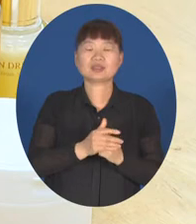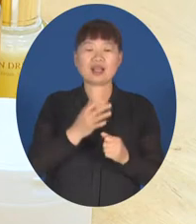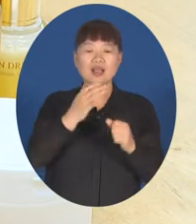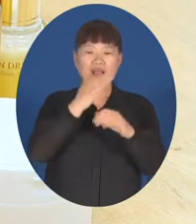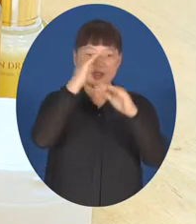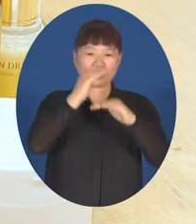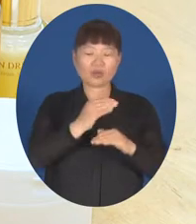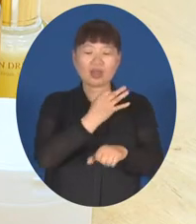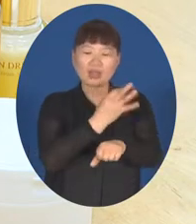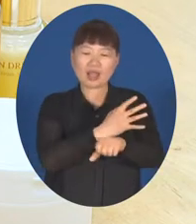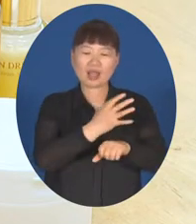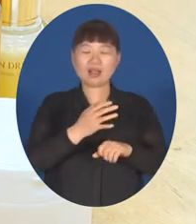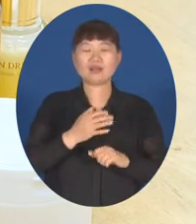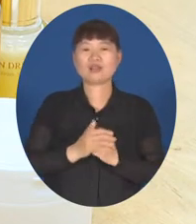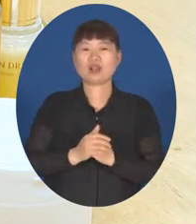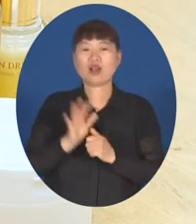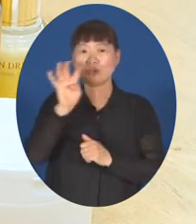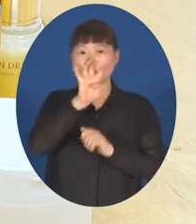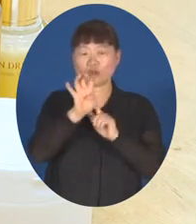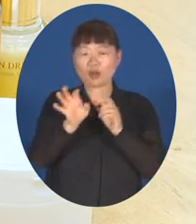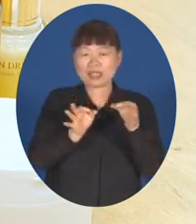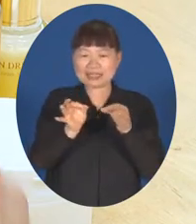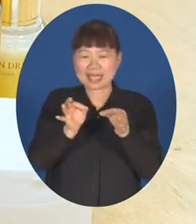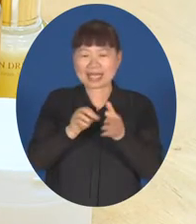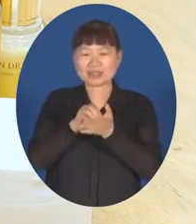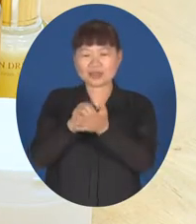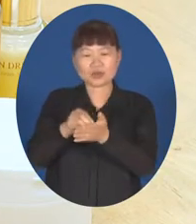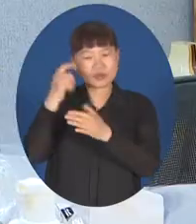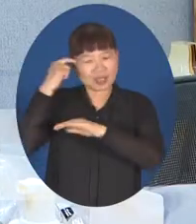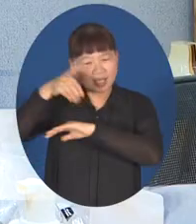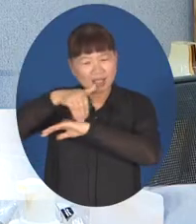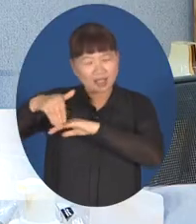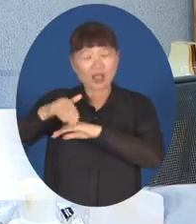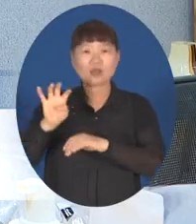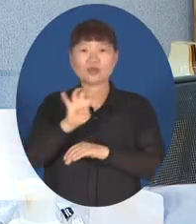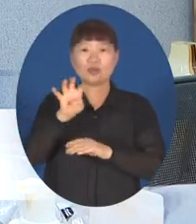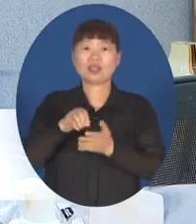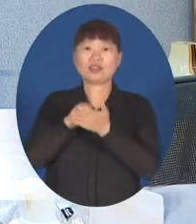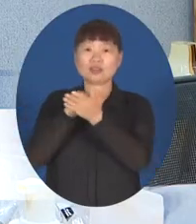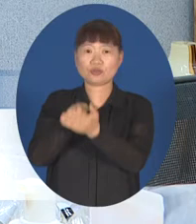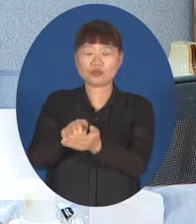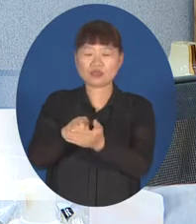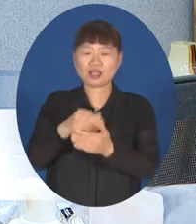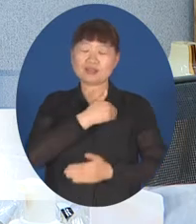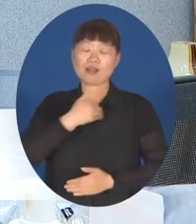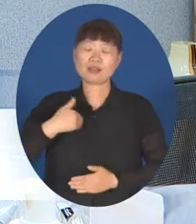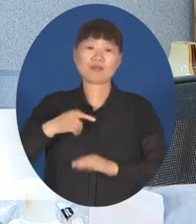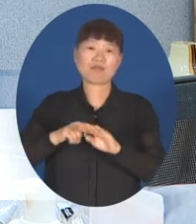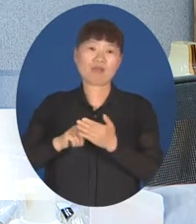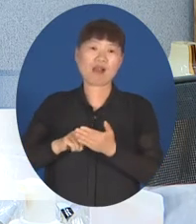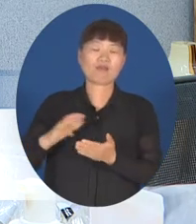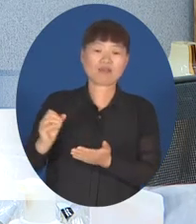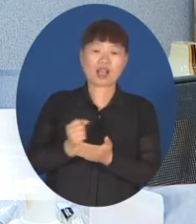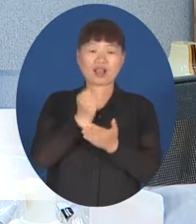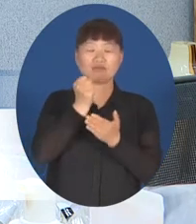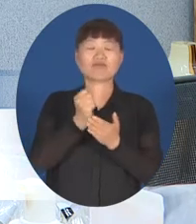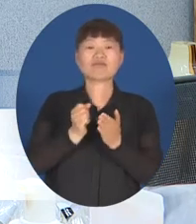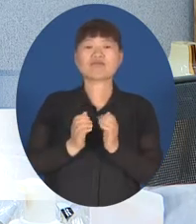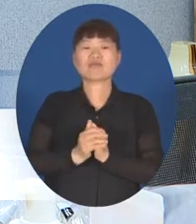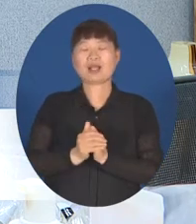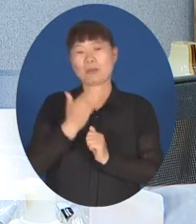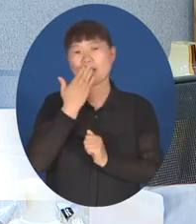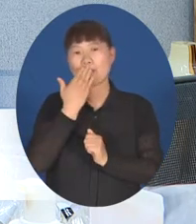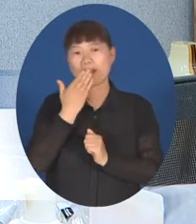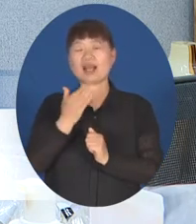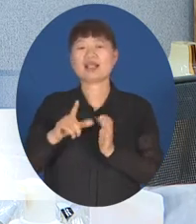상품에 주력해 본격적으로 유럽 시장을 공략할 계획입니다. 유럽 진출에 대한 자신감도 좀 많이 생겼던